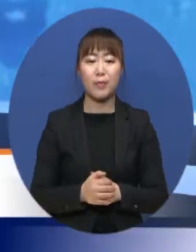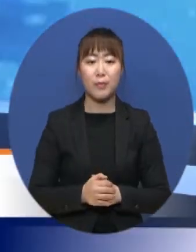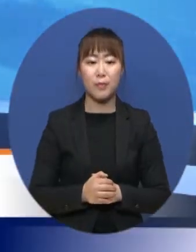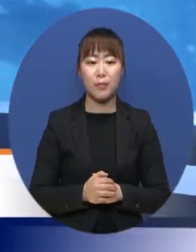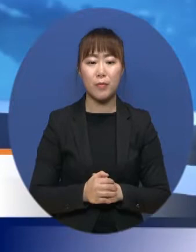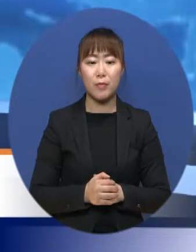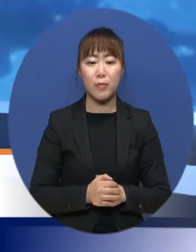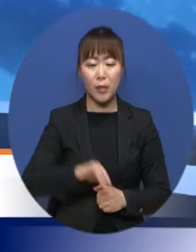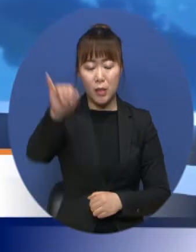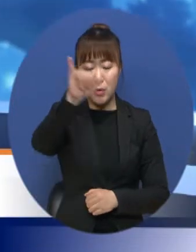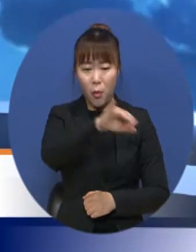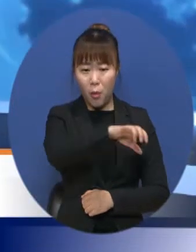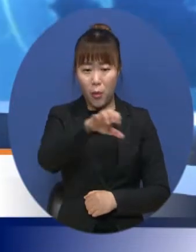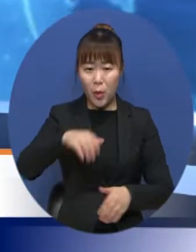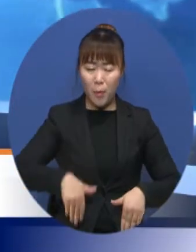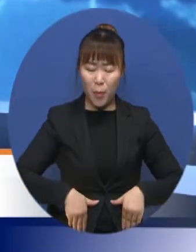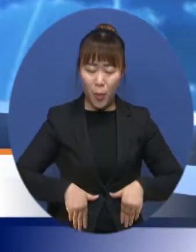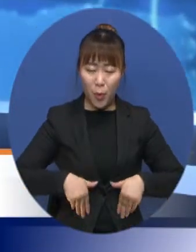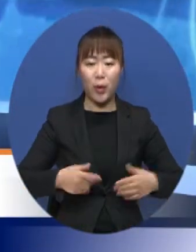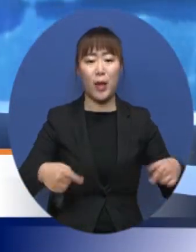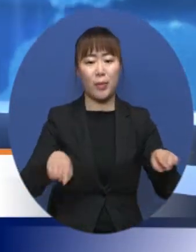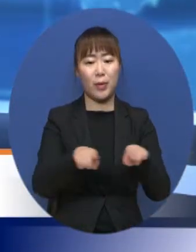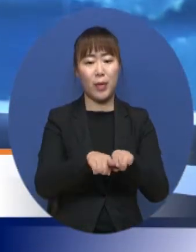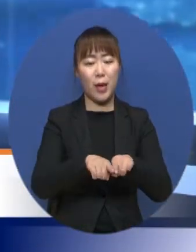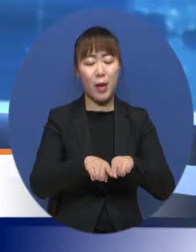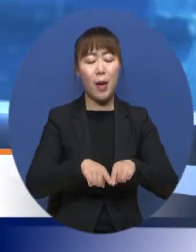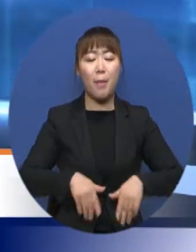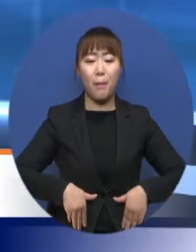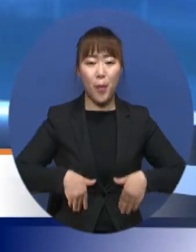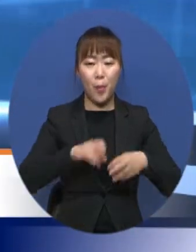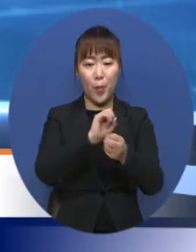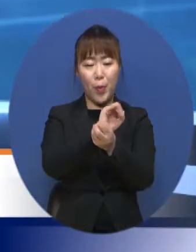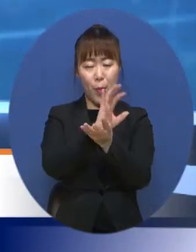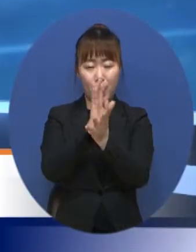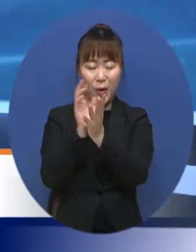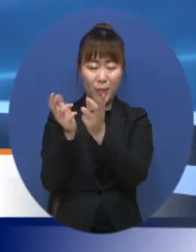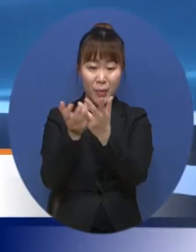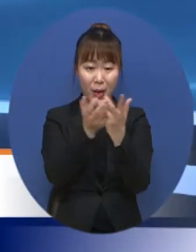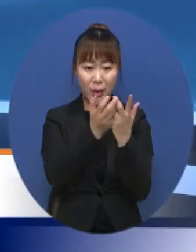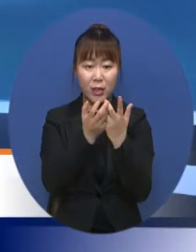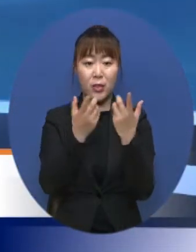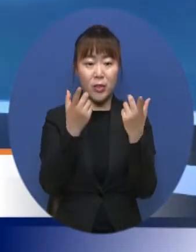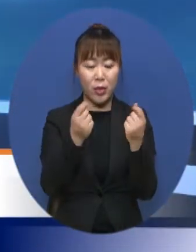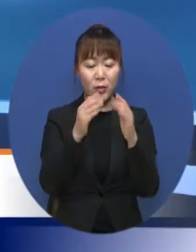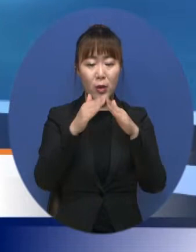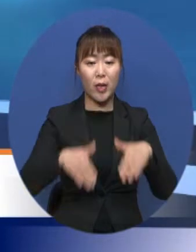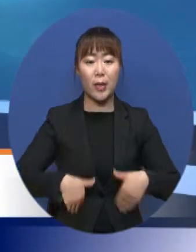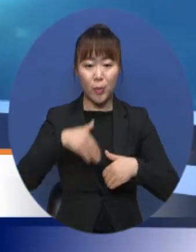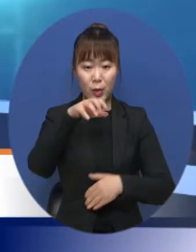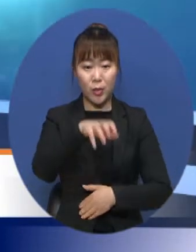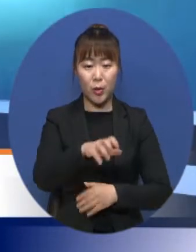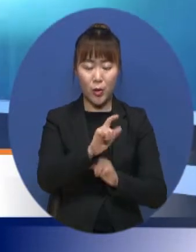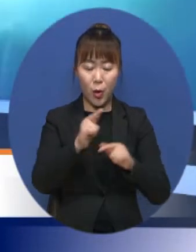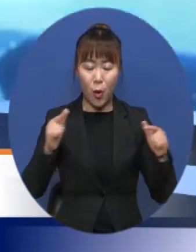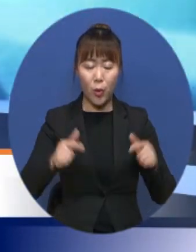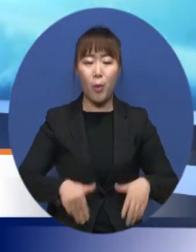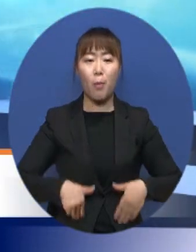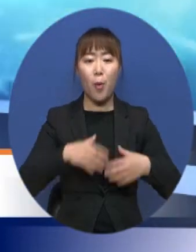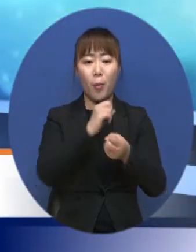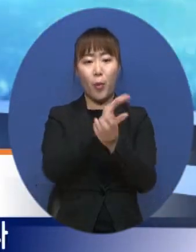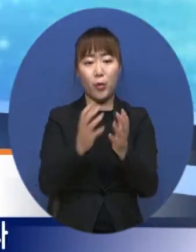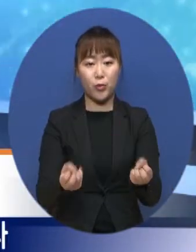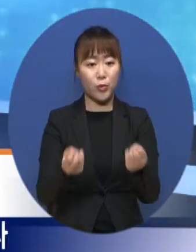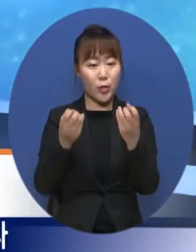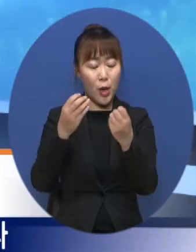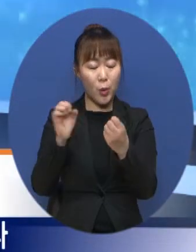전국 곳곳에 완연한 봄기운과 함께 봄꽃의 향연이 시작됐습니다. 이를 맞아 전라남도에서도 여러 봄꽃 축제가